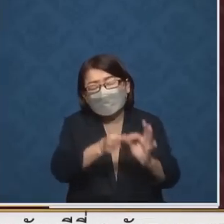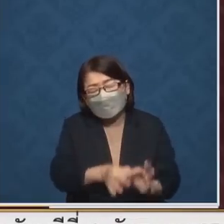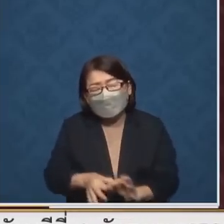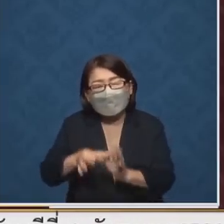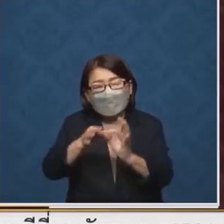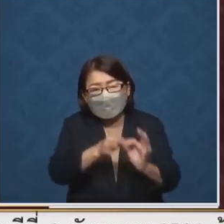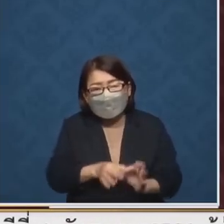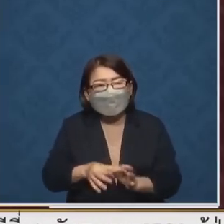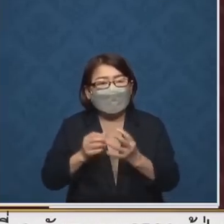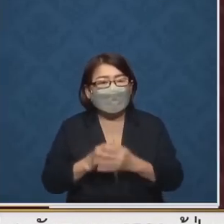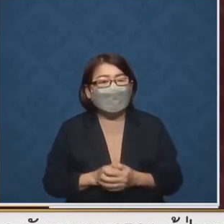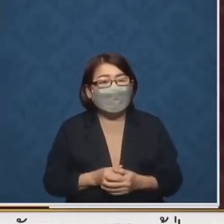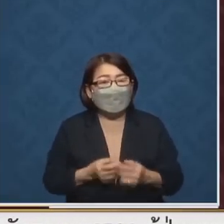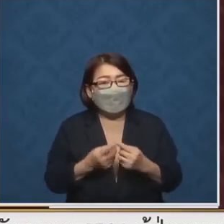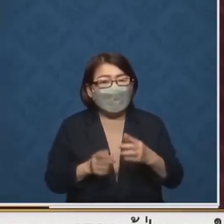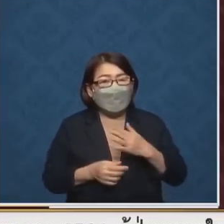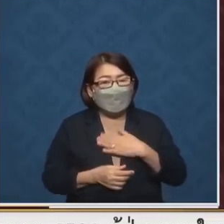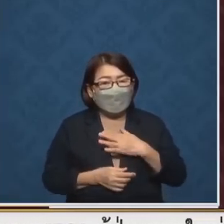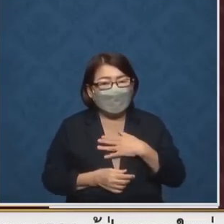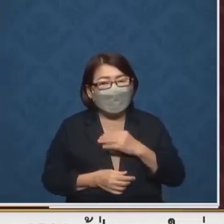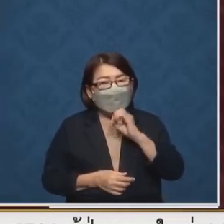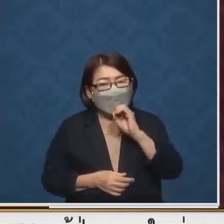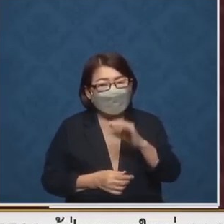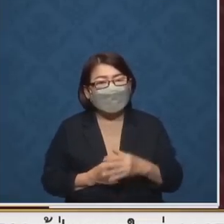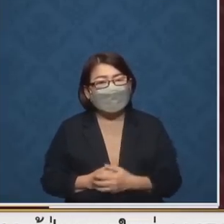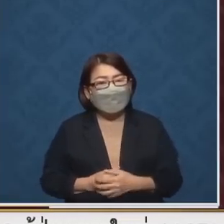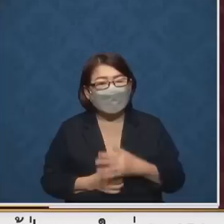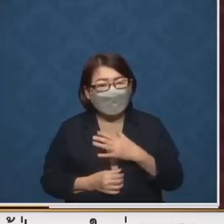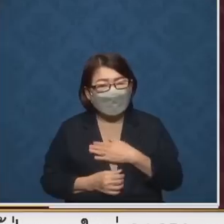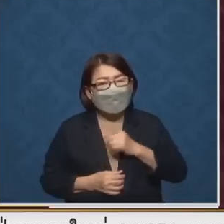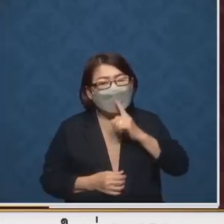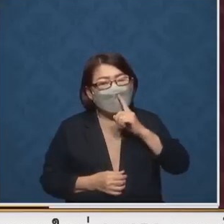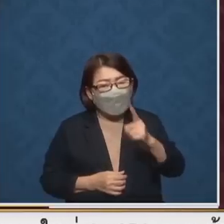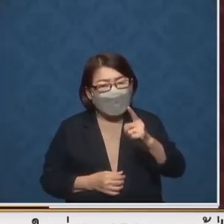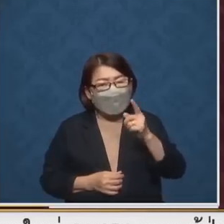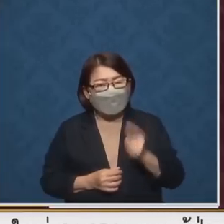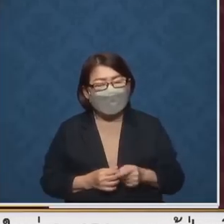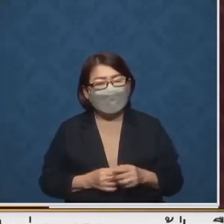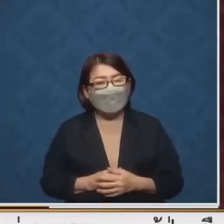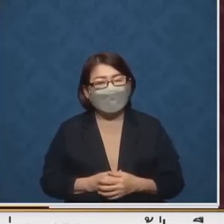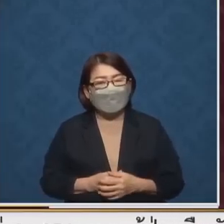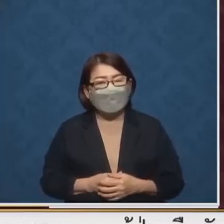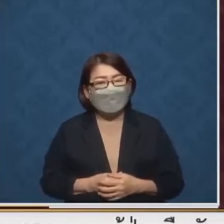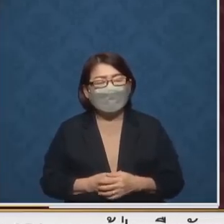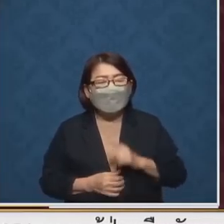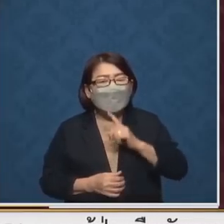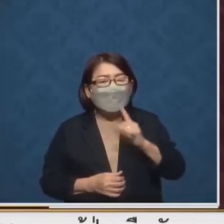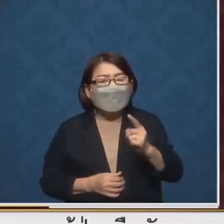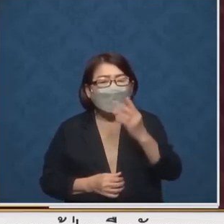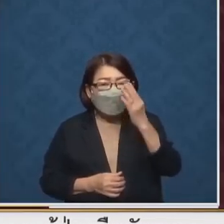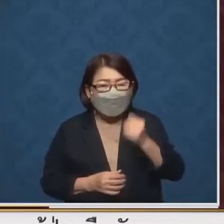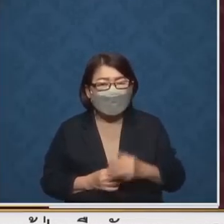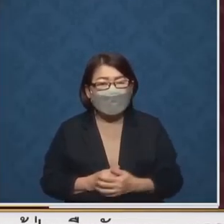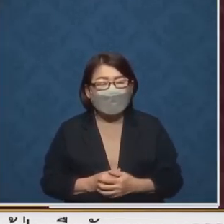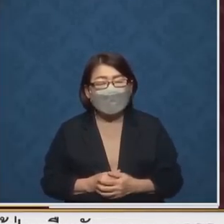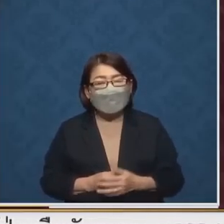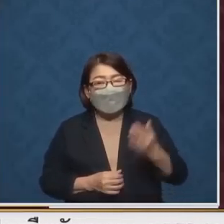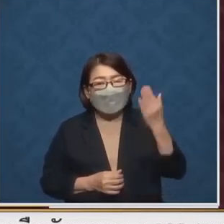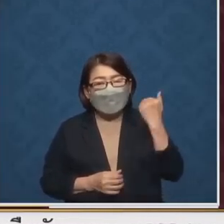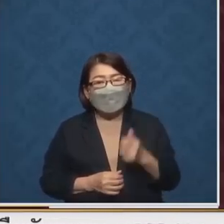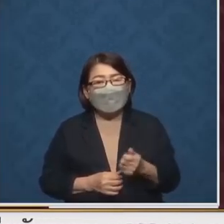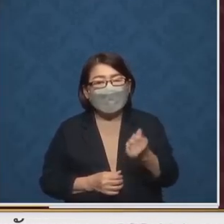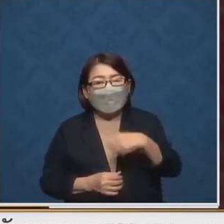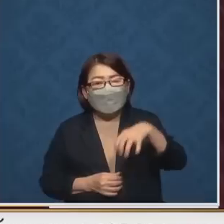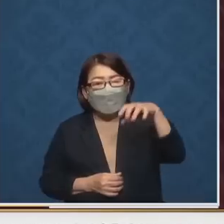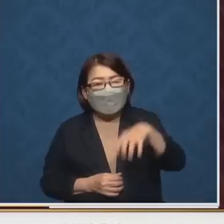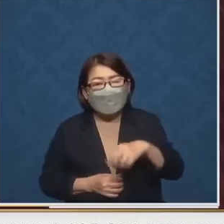หน้าอย่ไรแต่ผมจะบอกว่าผมขอต่อว่านะครับทำไมครัวันนั้นองคการอน